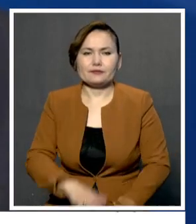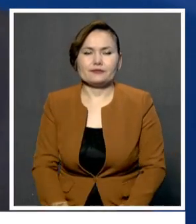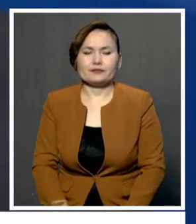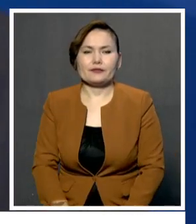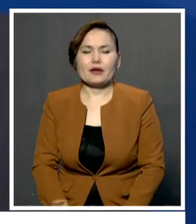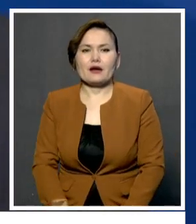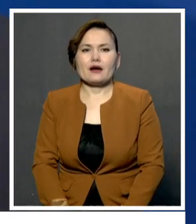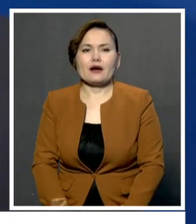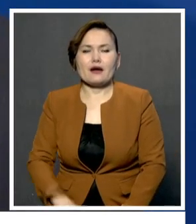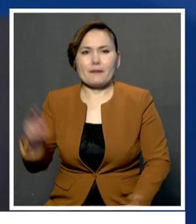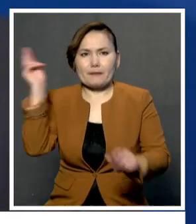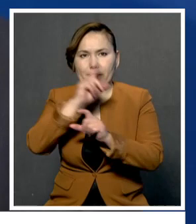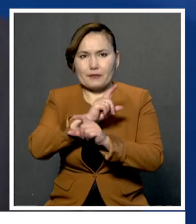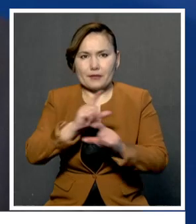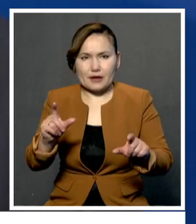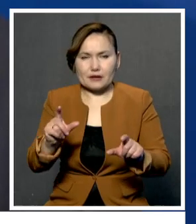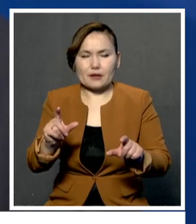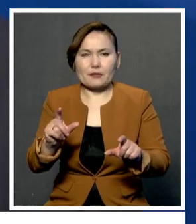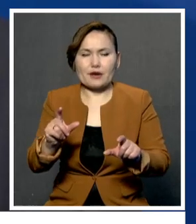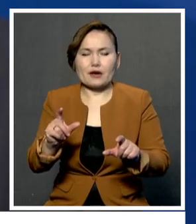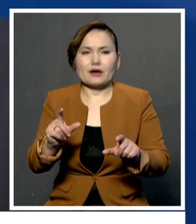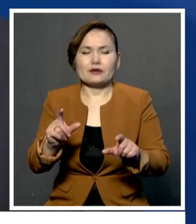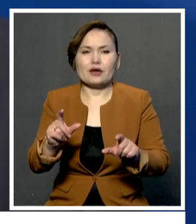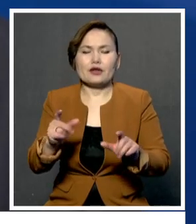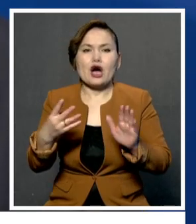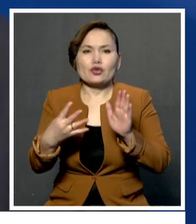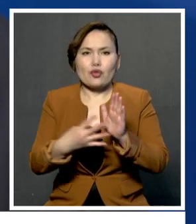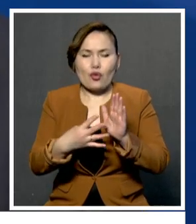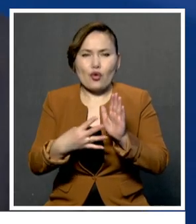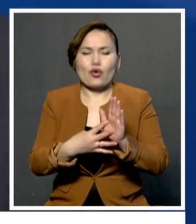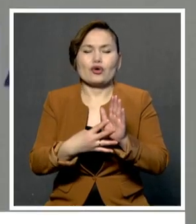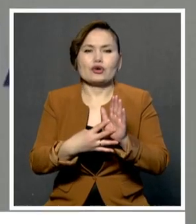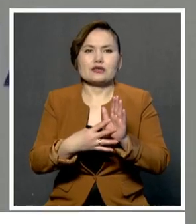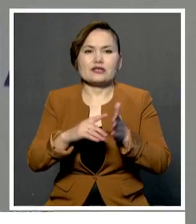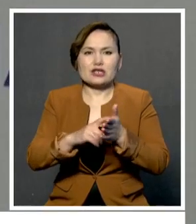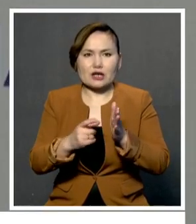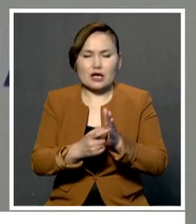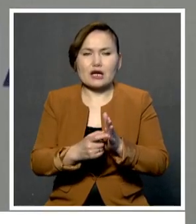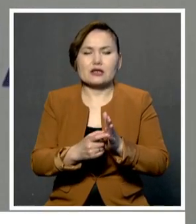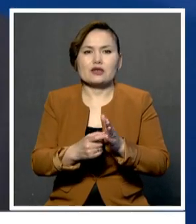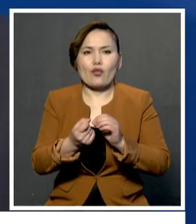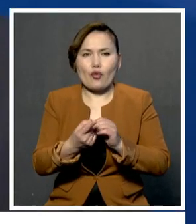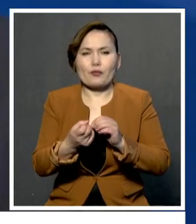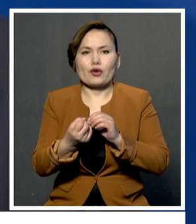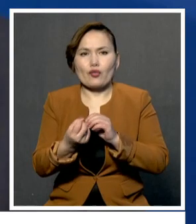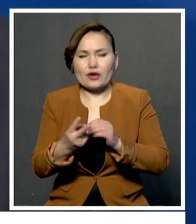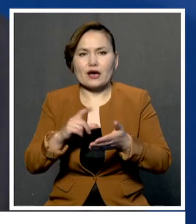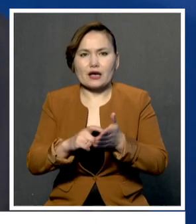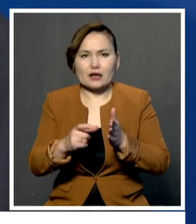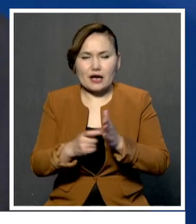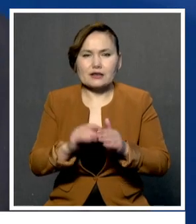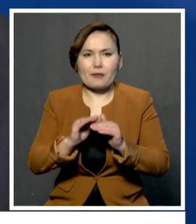Оқу бітетін 9-ші, 11-ші, 12-ші класстар, олар 70%-ға дейін штаттық